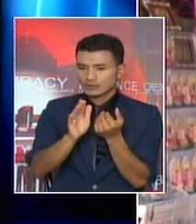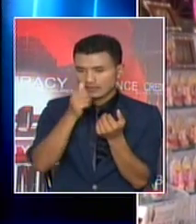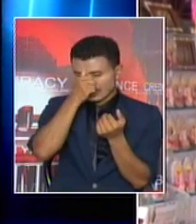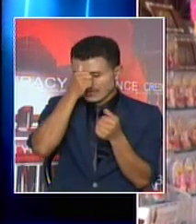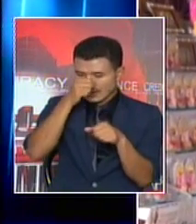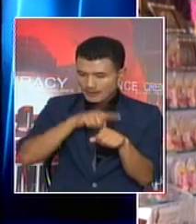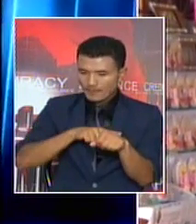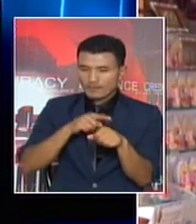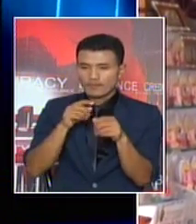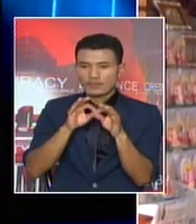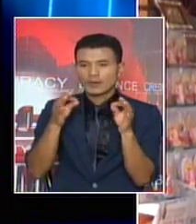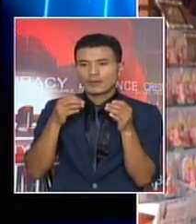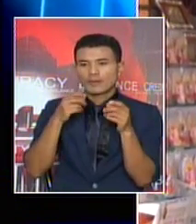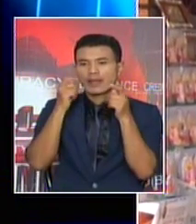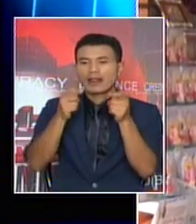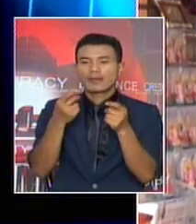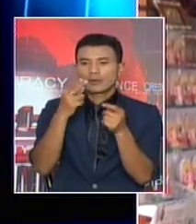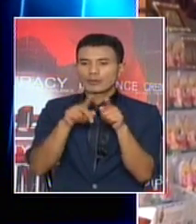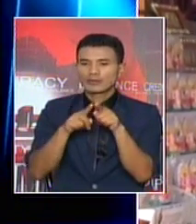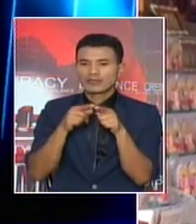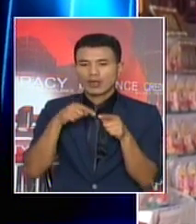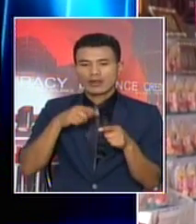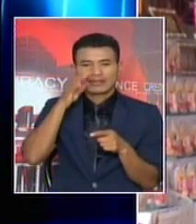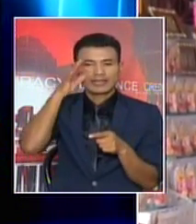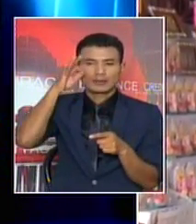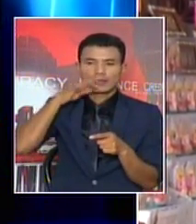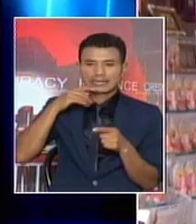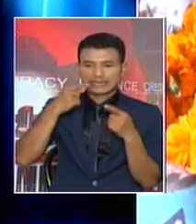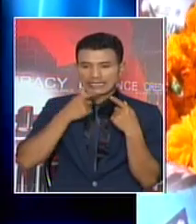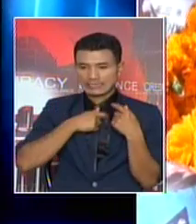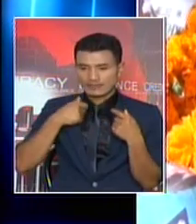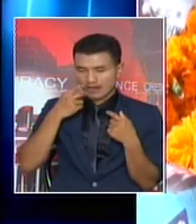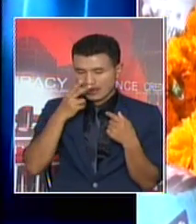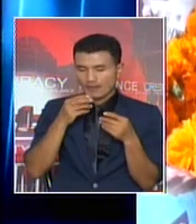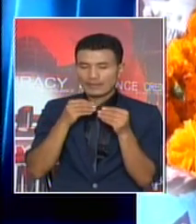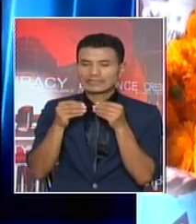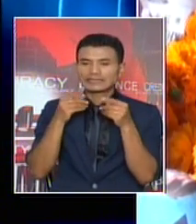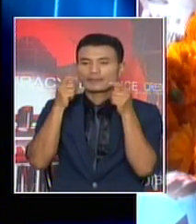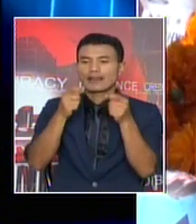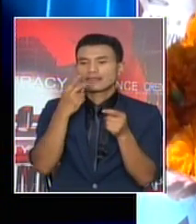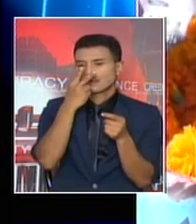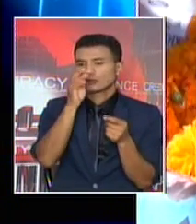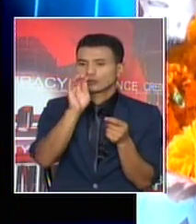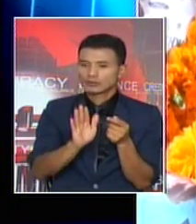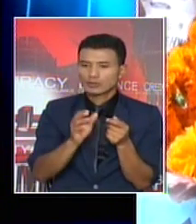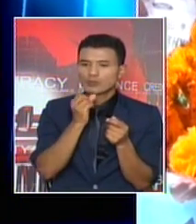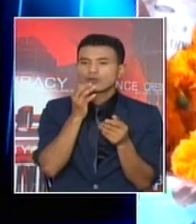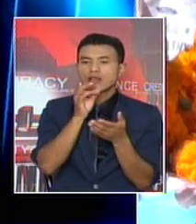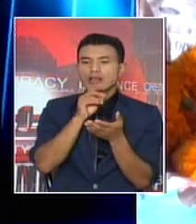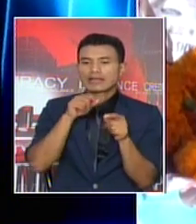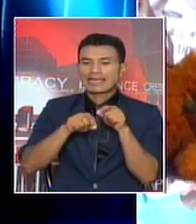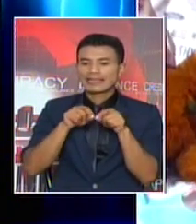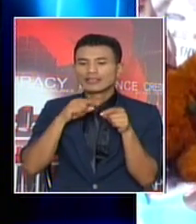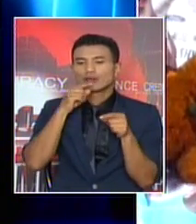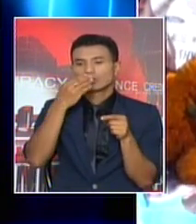र मखमलीको माला हुनुपर्नेमा अहिले दाजुभाइको घाँटीमा प्लास्टिकको माला देख्न सकिन्छ। बाँकेका कुनै स्थानमा पनि फुल खेती नहुने